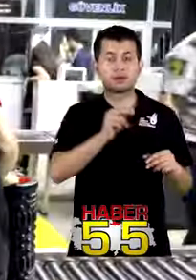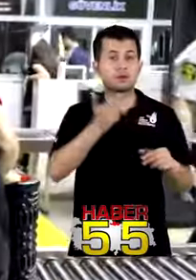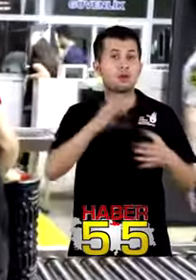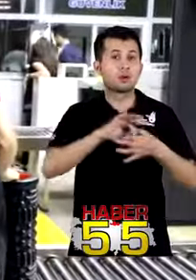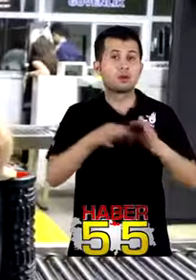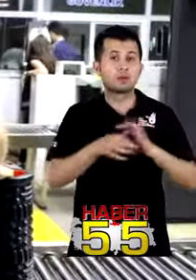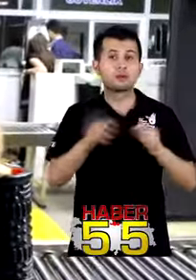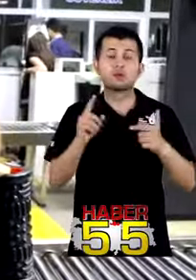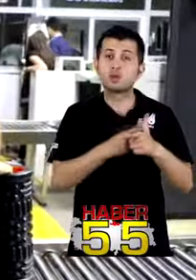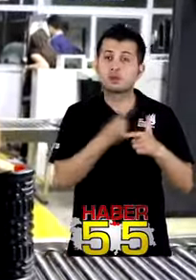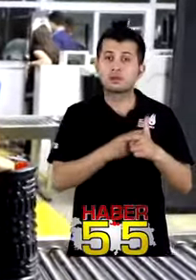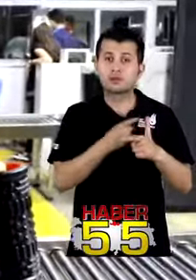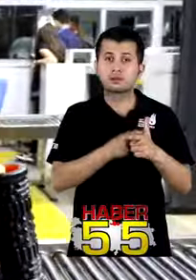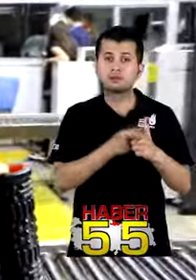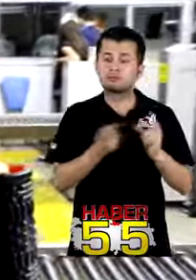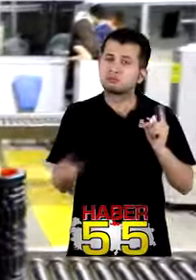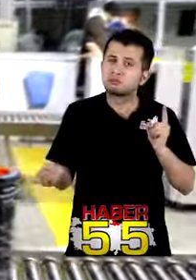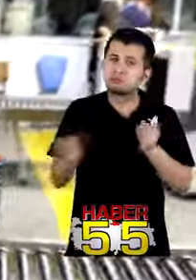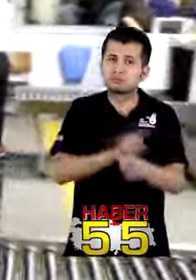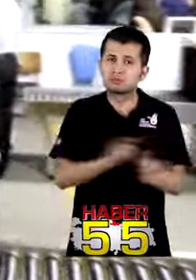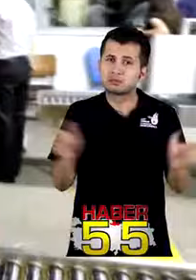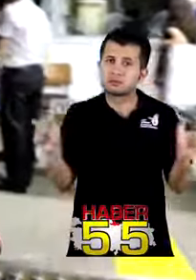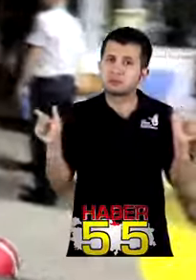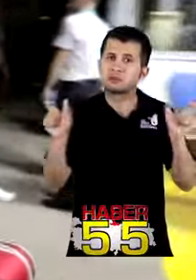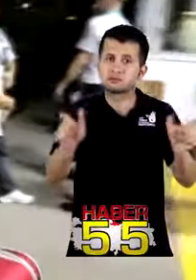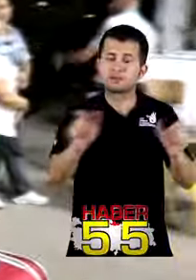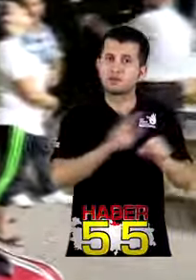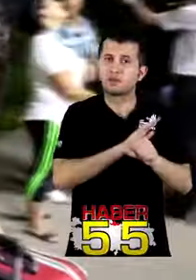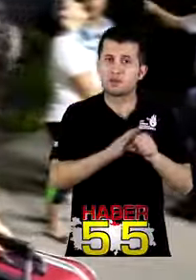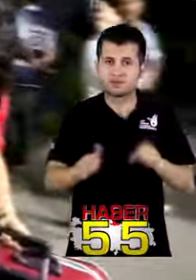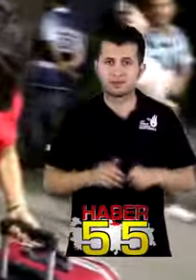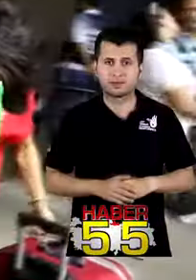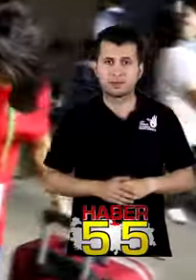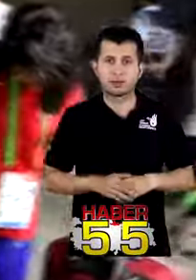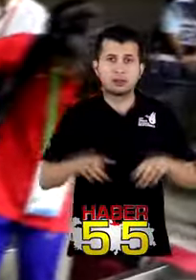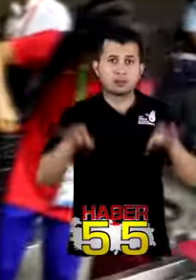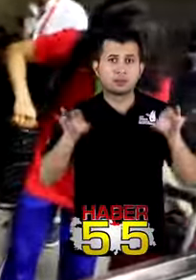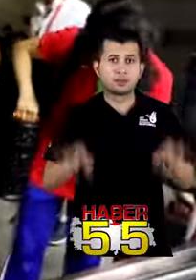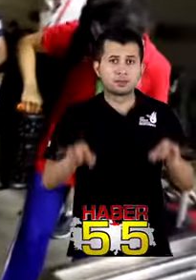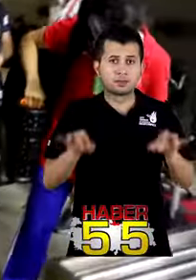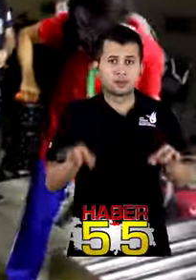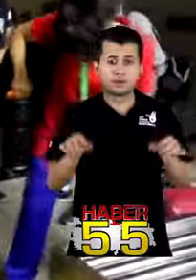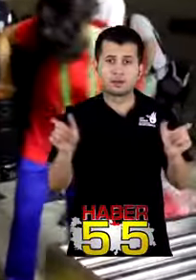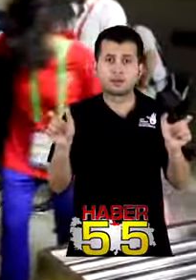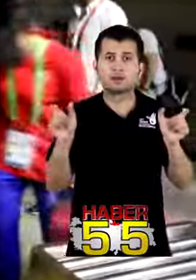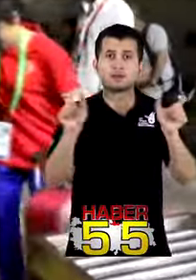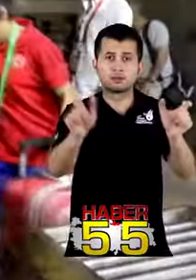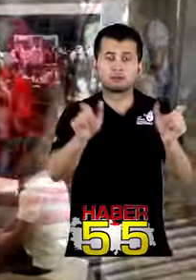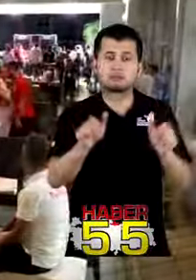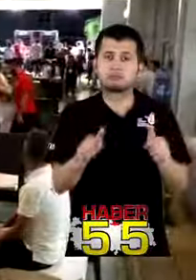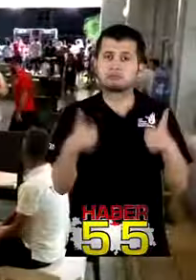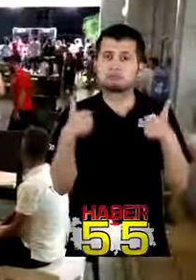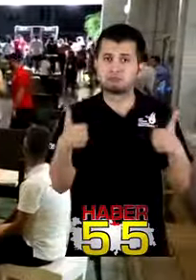Olimpiyat Köyü'nde her türlü güvenlik tedbirini aldık ve şu an tüm güvenlik